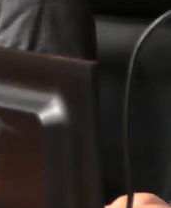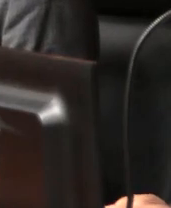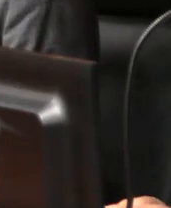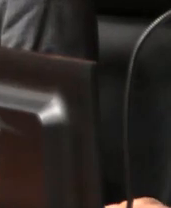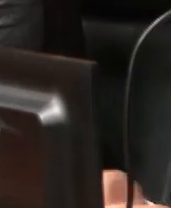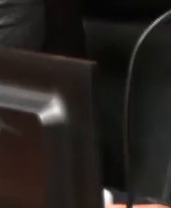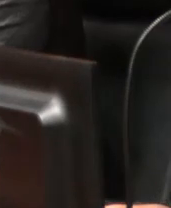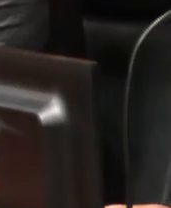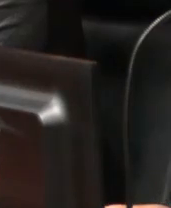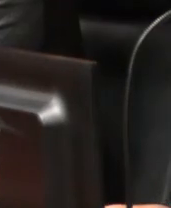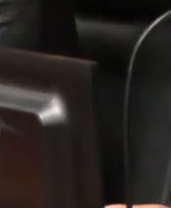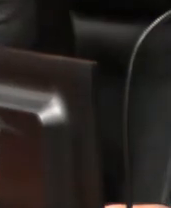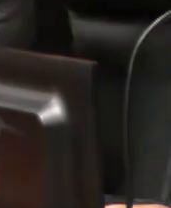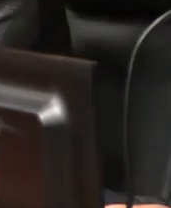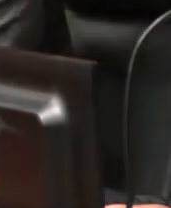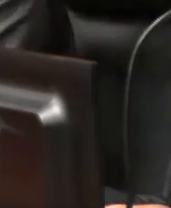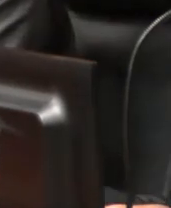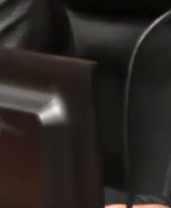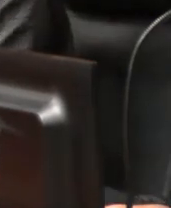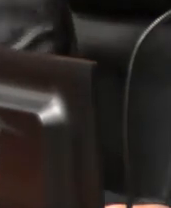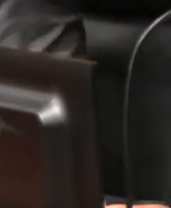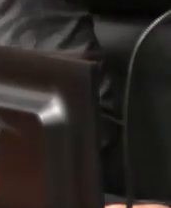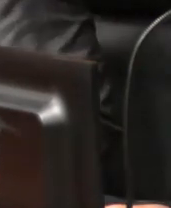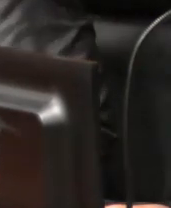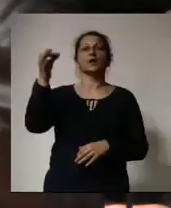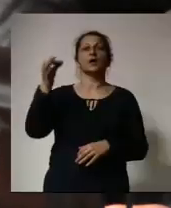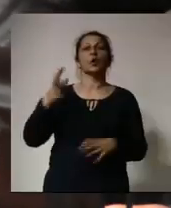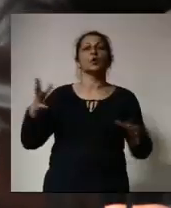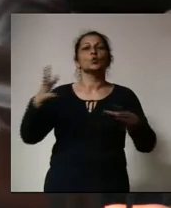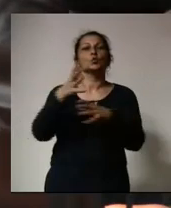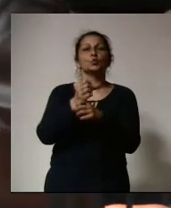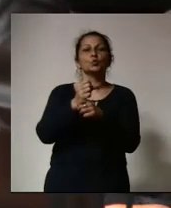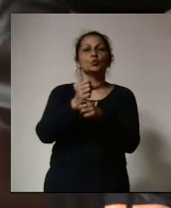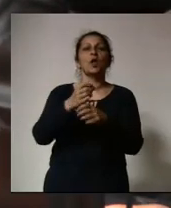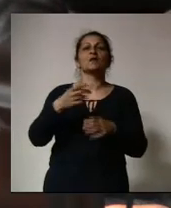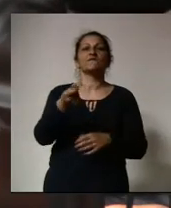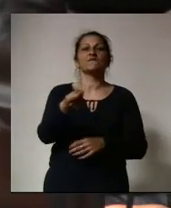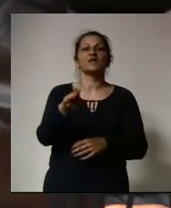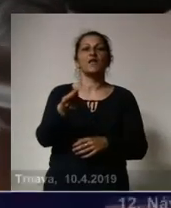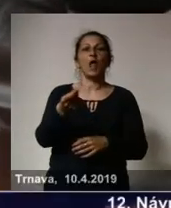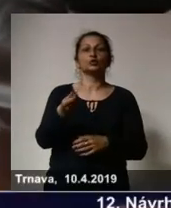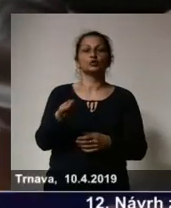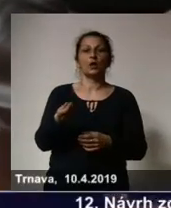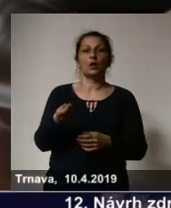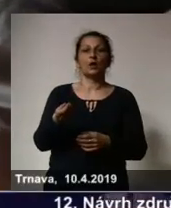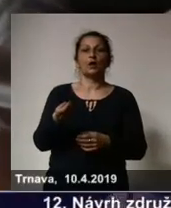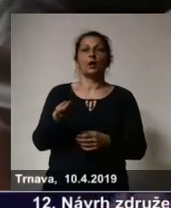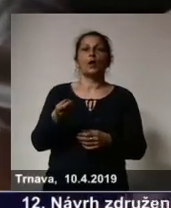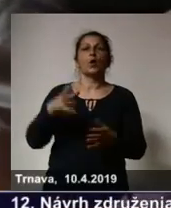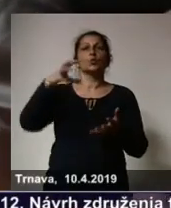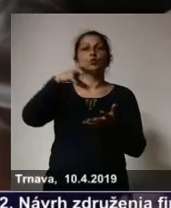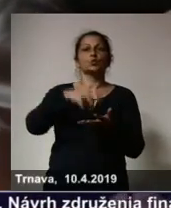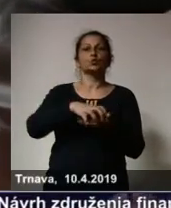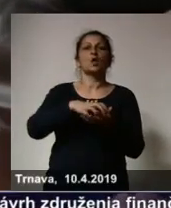poslancov. Bodom číslo 2 je návrh združenia finančných prostriedkov so združením obcí